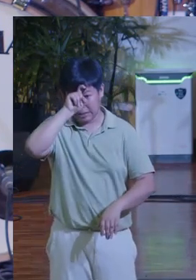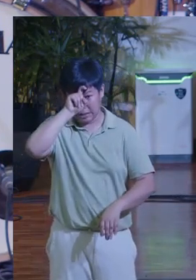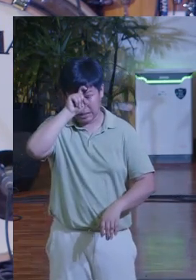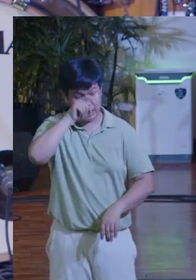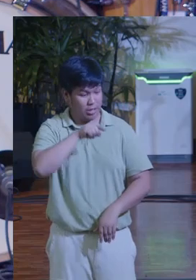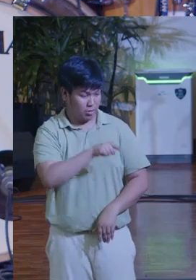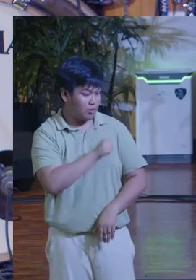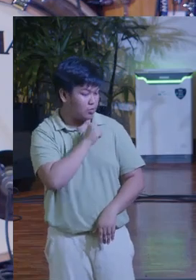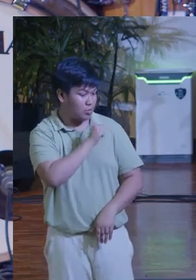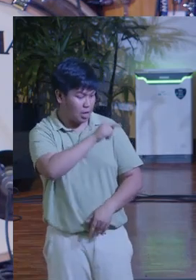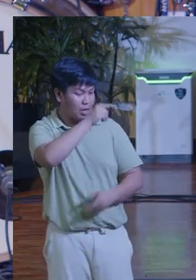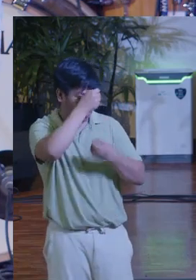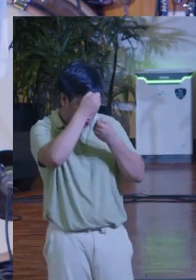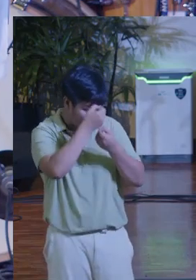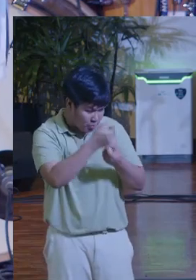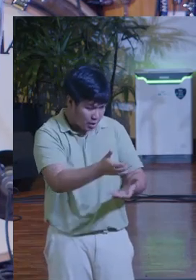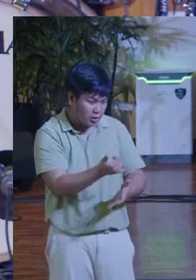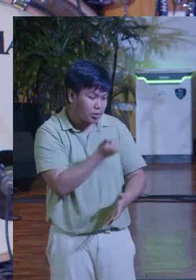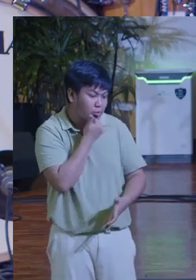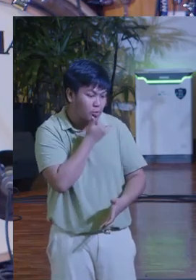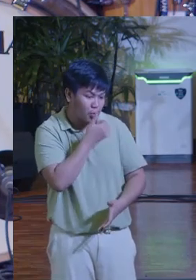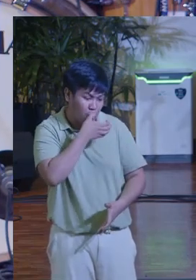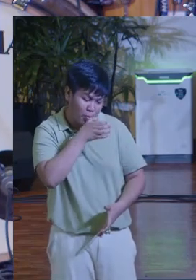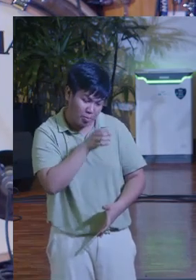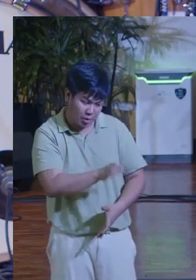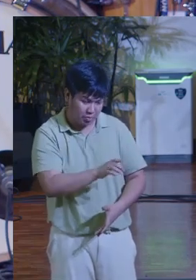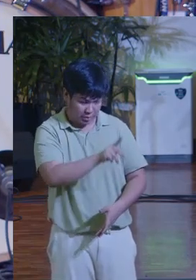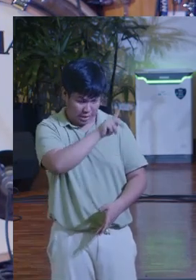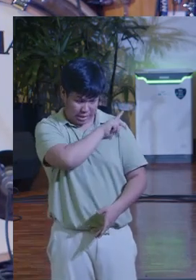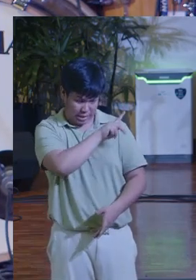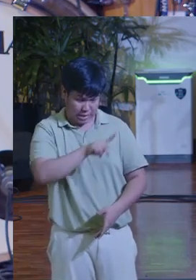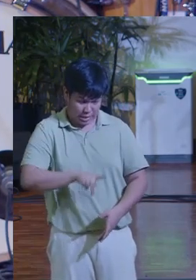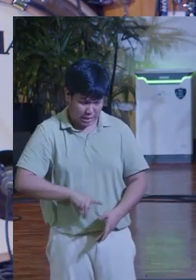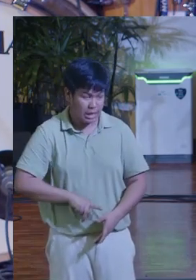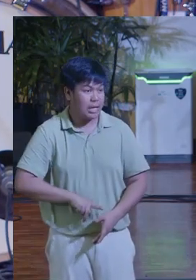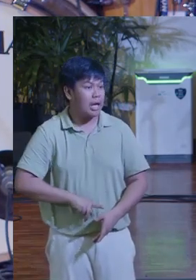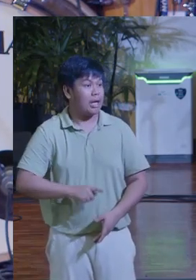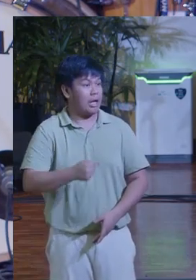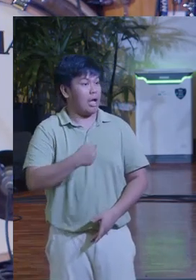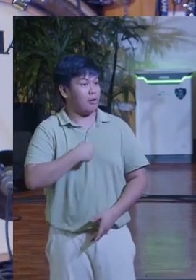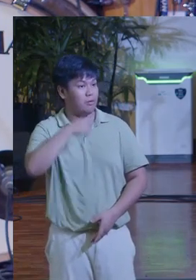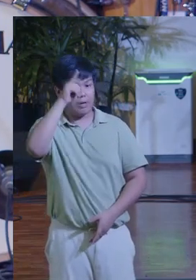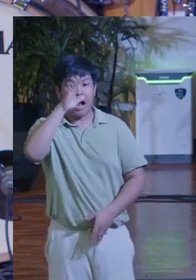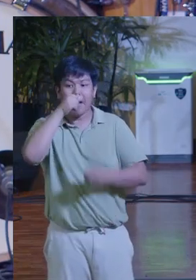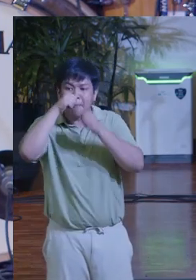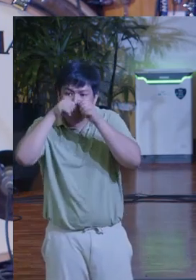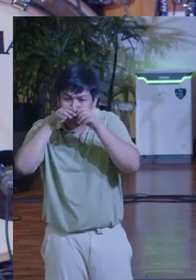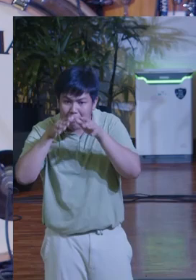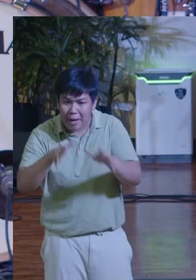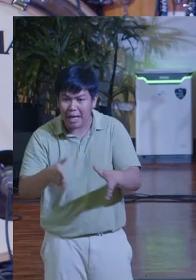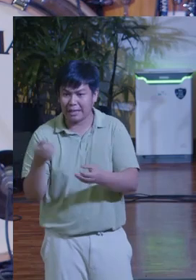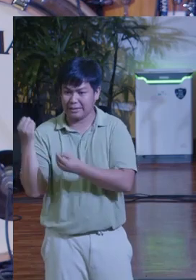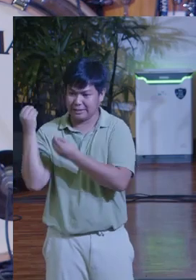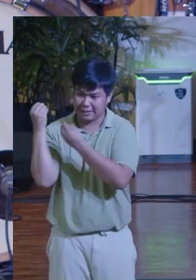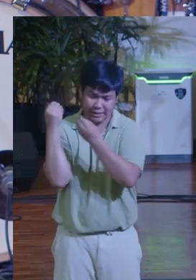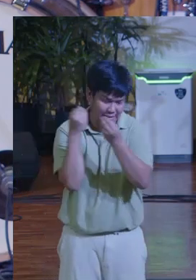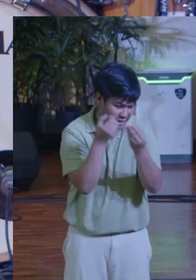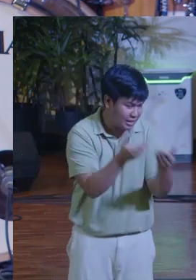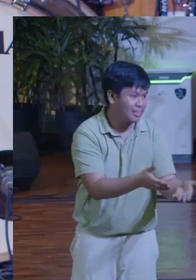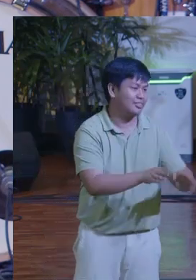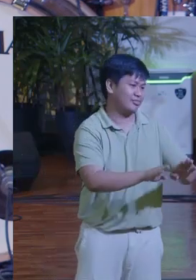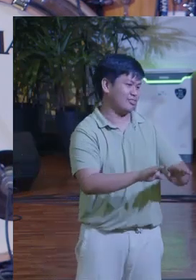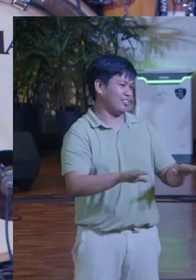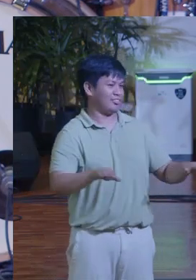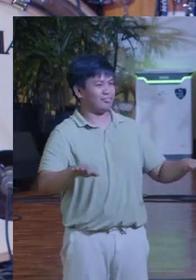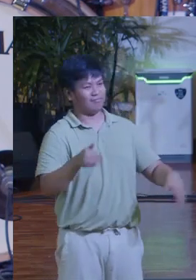maling kautusan ng hari, na patayin ang mga batang lalaki, pinagpala sila